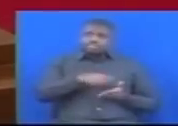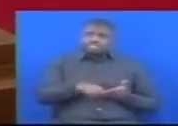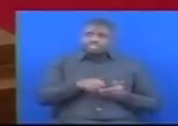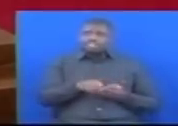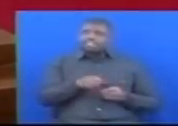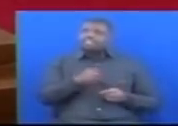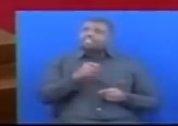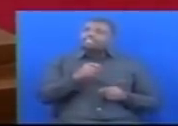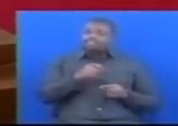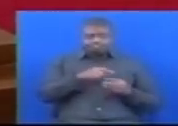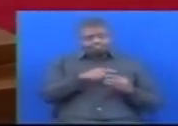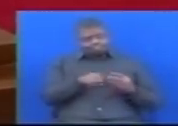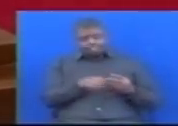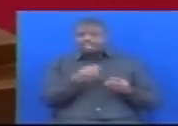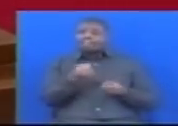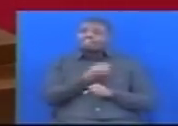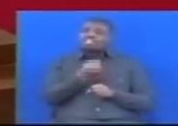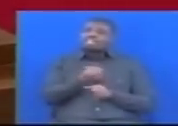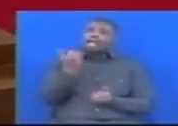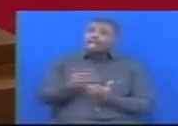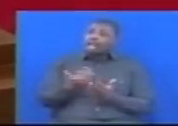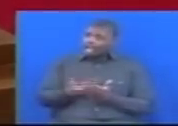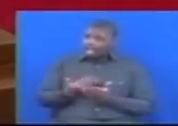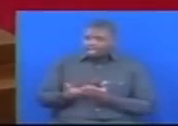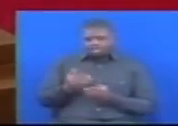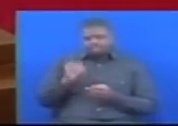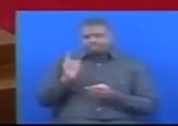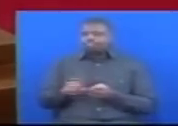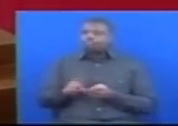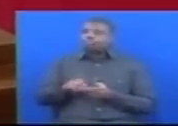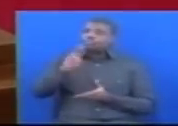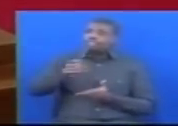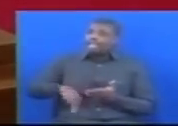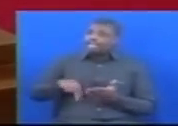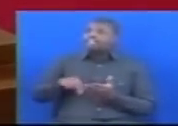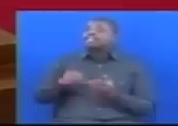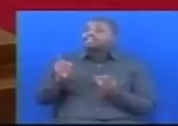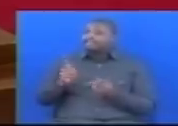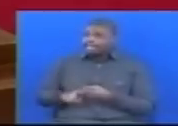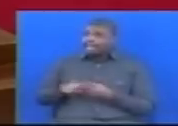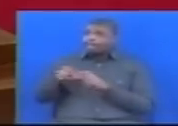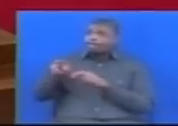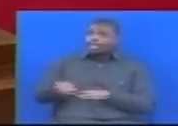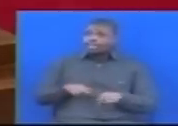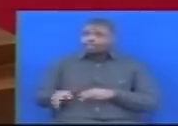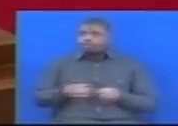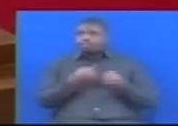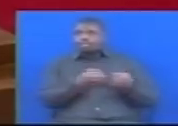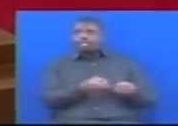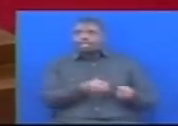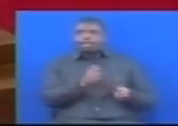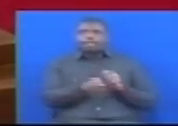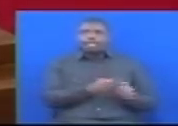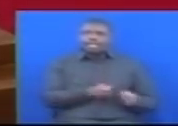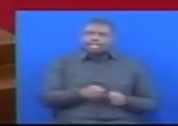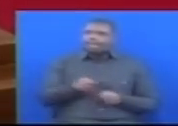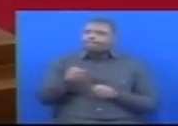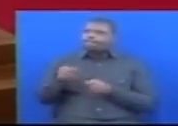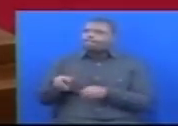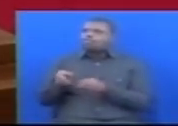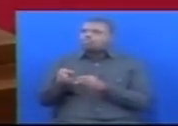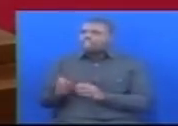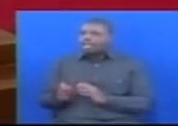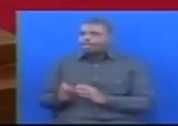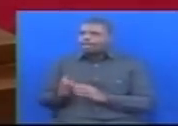pamoja na Tarime ile kazi inaenda kufanyika kwa haraka. Lakini kingine, tunaenda kusaini sasa mkataba wa kupeleka maji Muganga Kiabakari Butiama